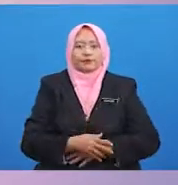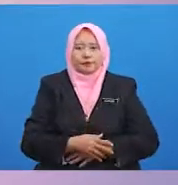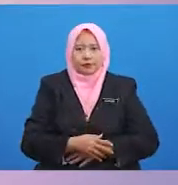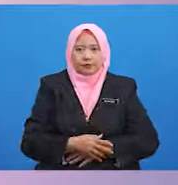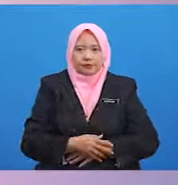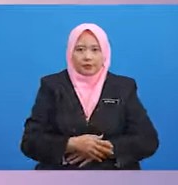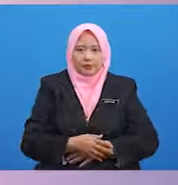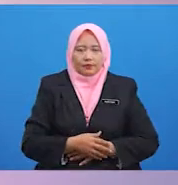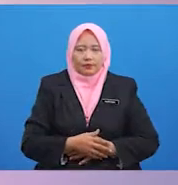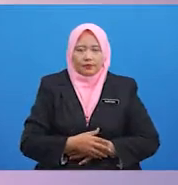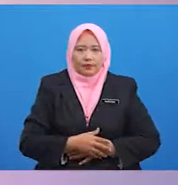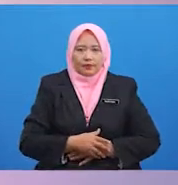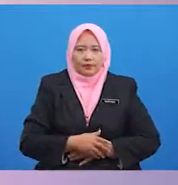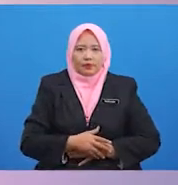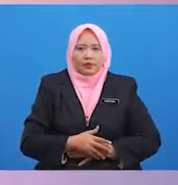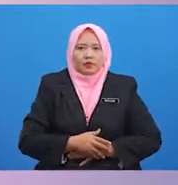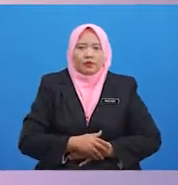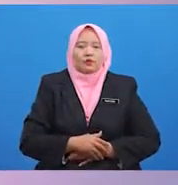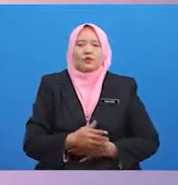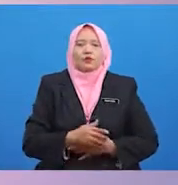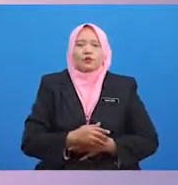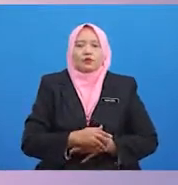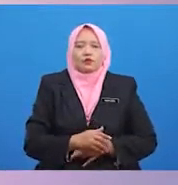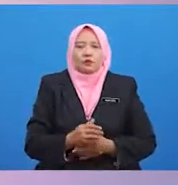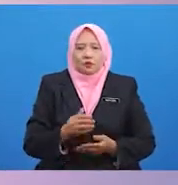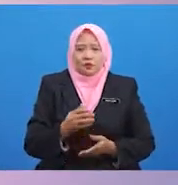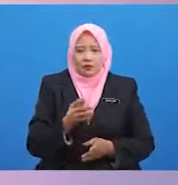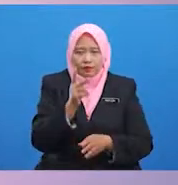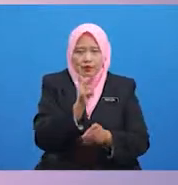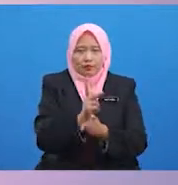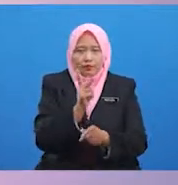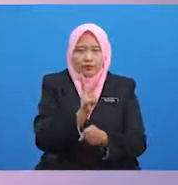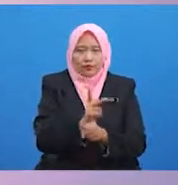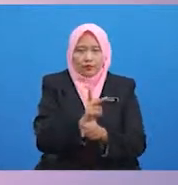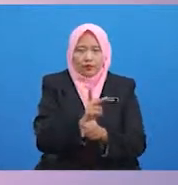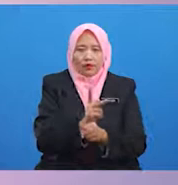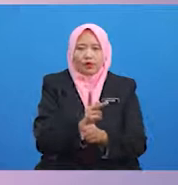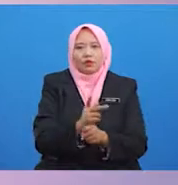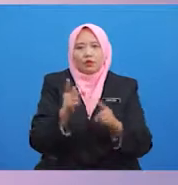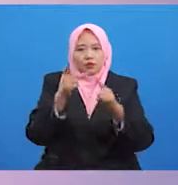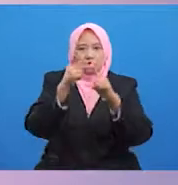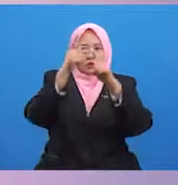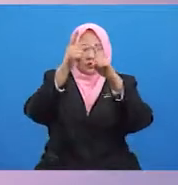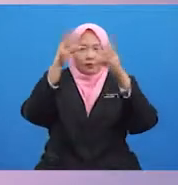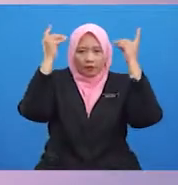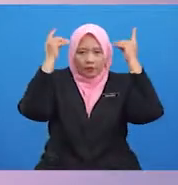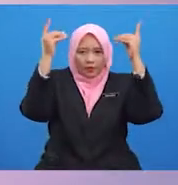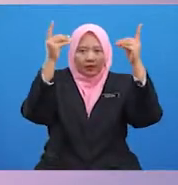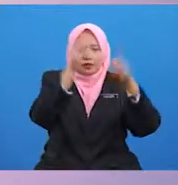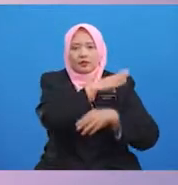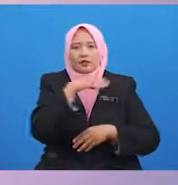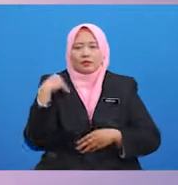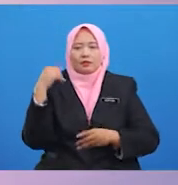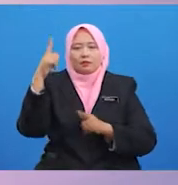Luar Malaysia, sektor perkhidmatan khususnya pendidikan dan pelancongan